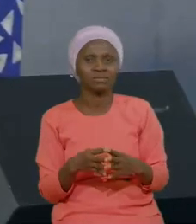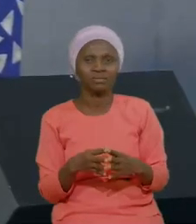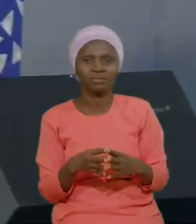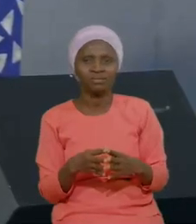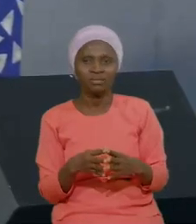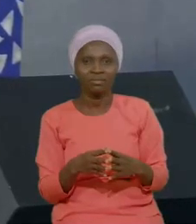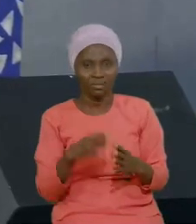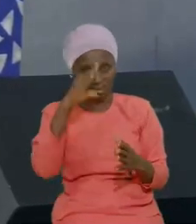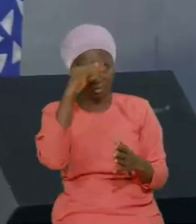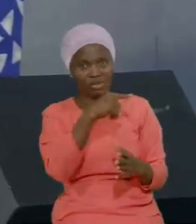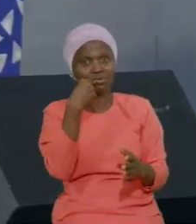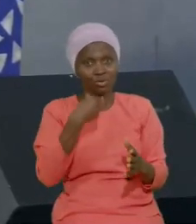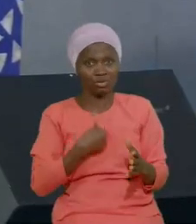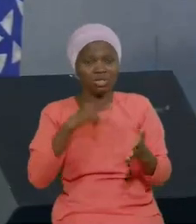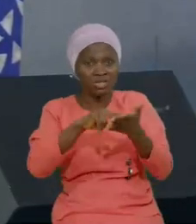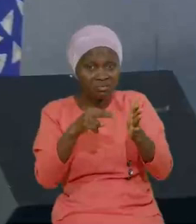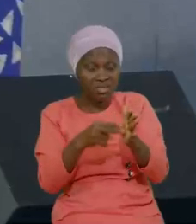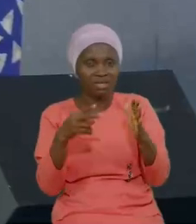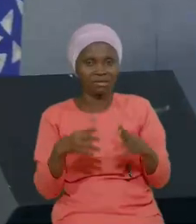J'ai dit, c'est un bon nom que j'aime. Hein?